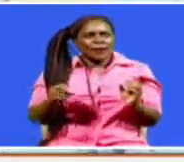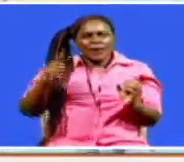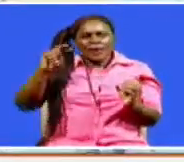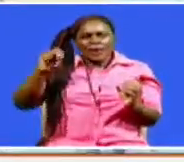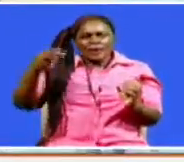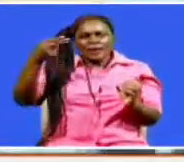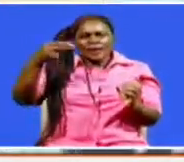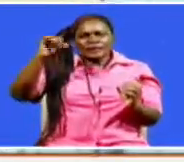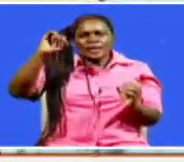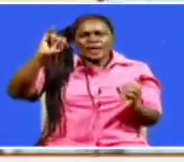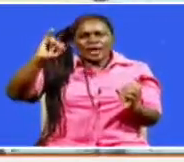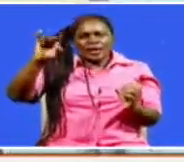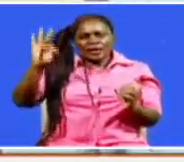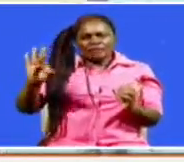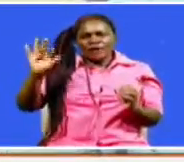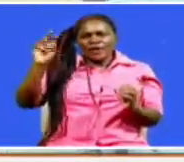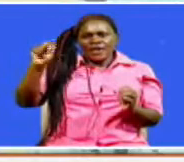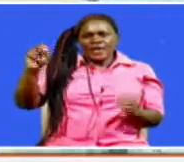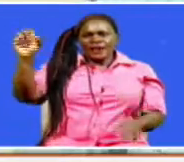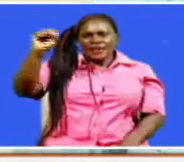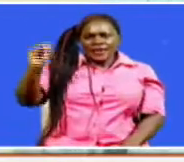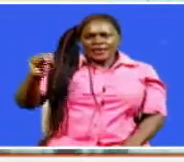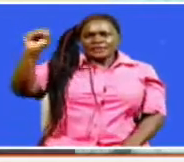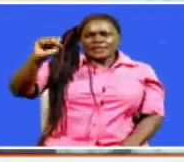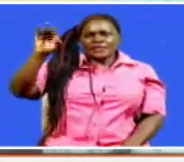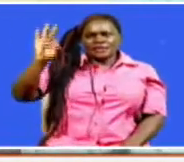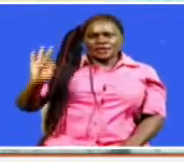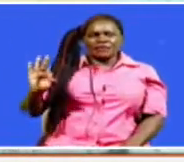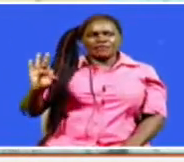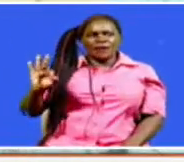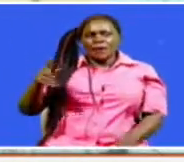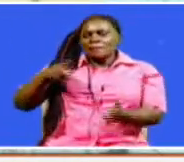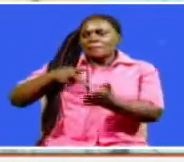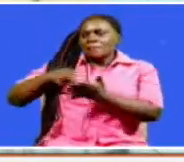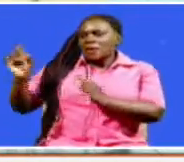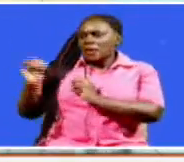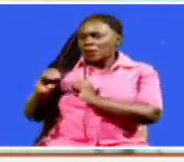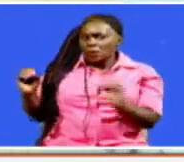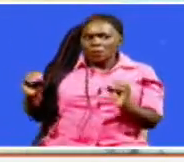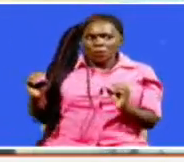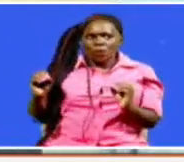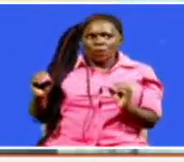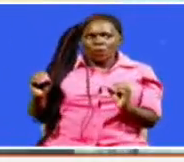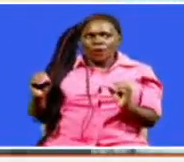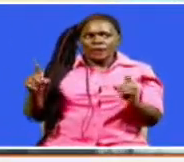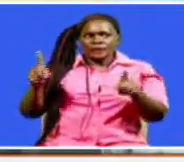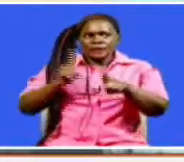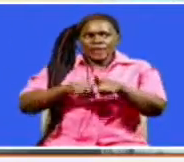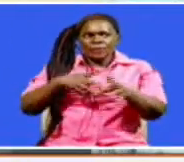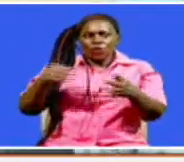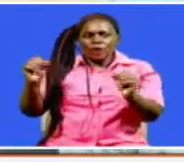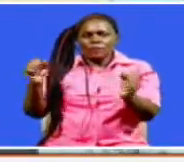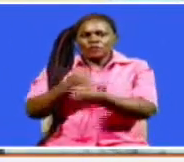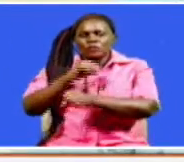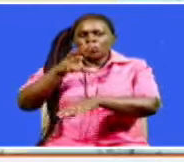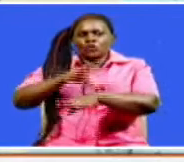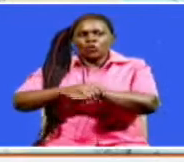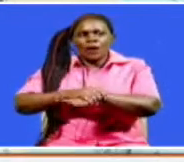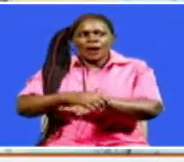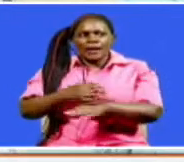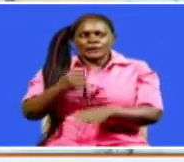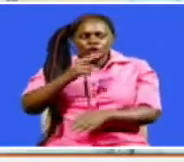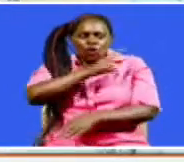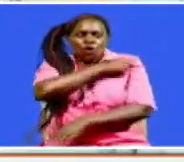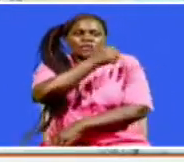NHIF, unakato NSSF, au iendi mahali, na wale hata ukienda saa hii hatuwezi kupata hospitali